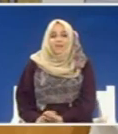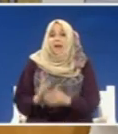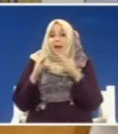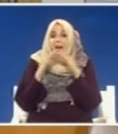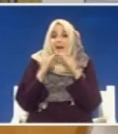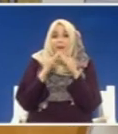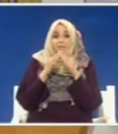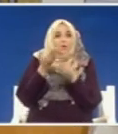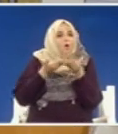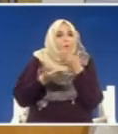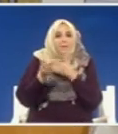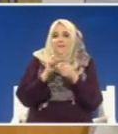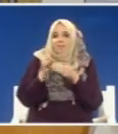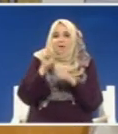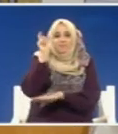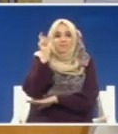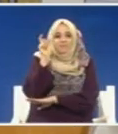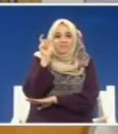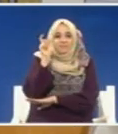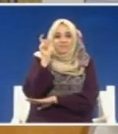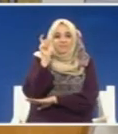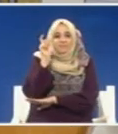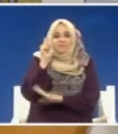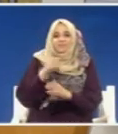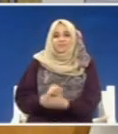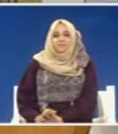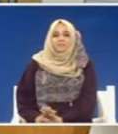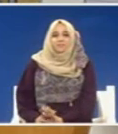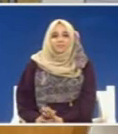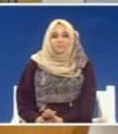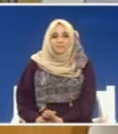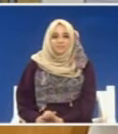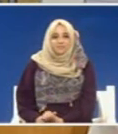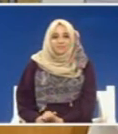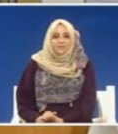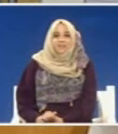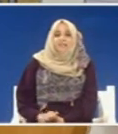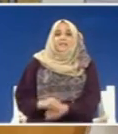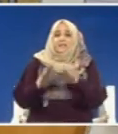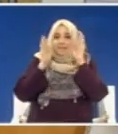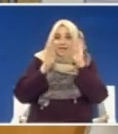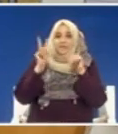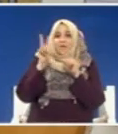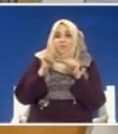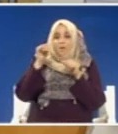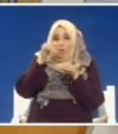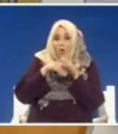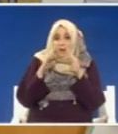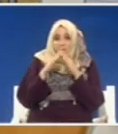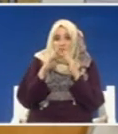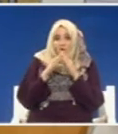إذن البيوت ليست مكان تؤدى فيها صلاة الجمعة، فصلاتها للجمعة وهي في